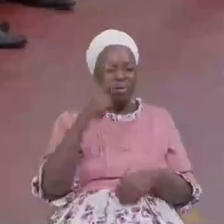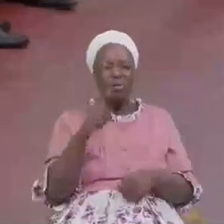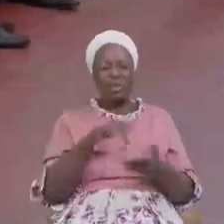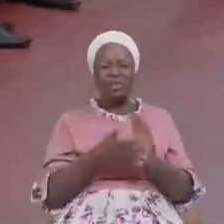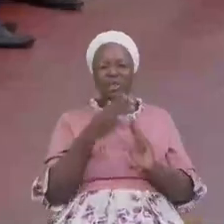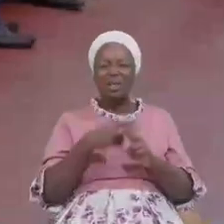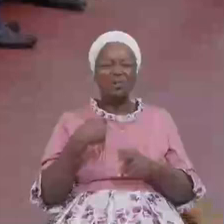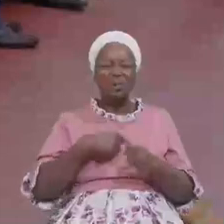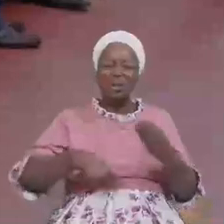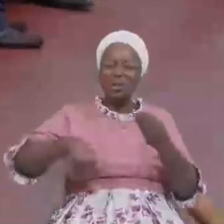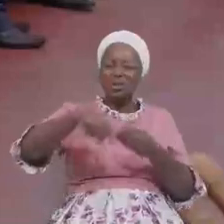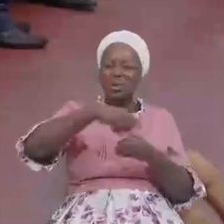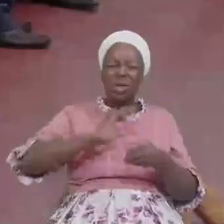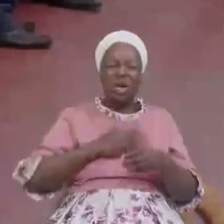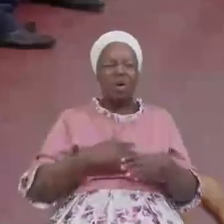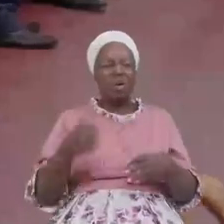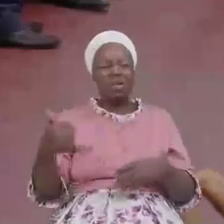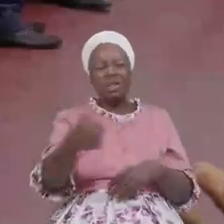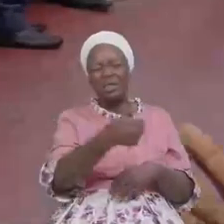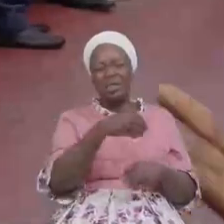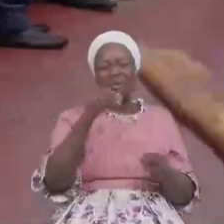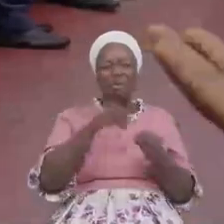nous nous abandonnons à toi,